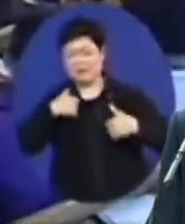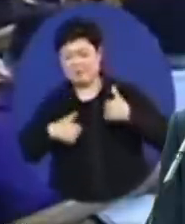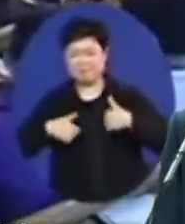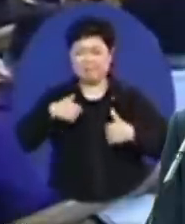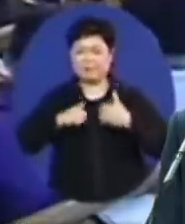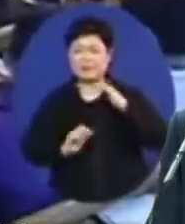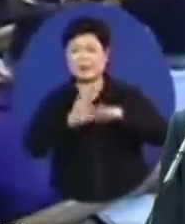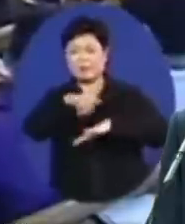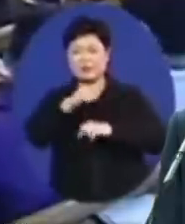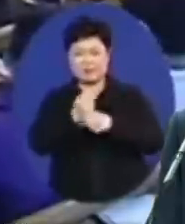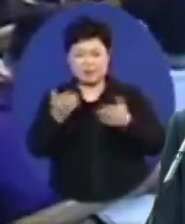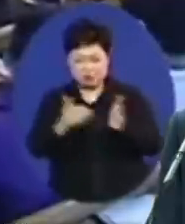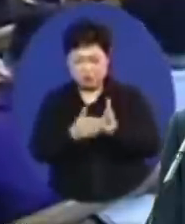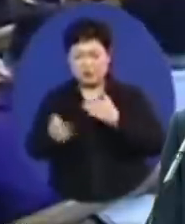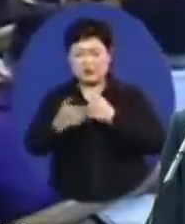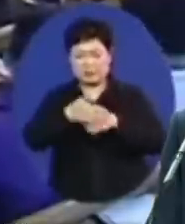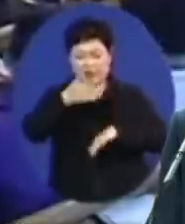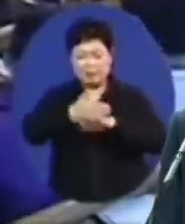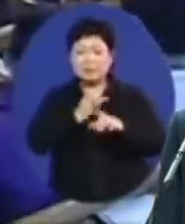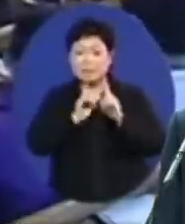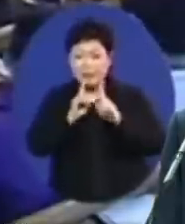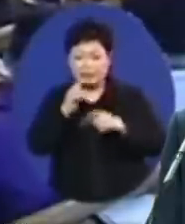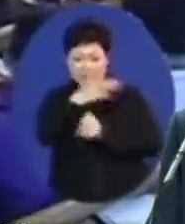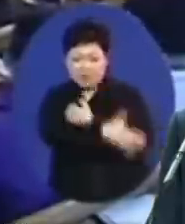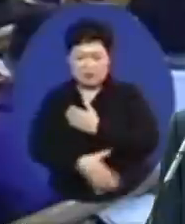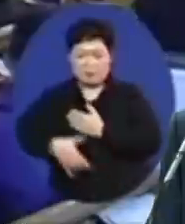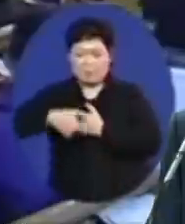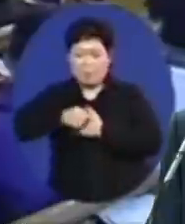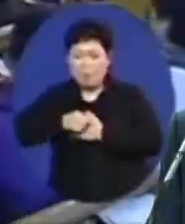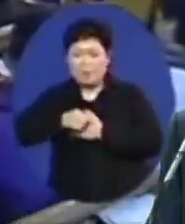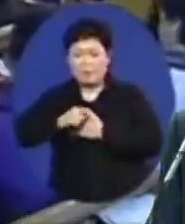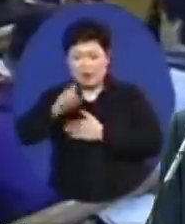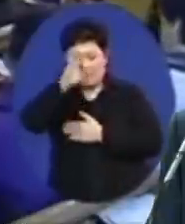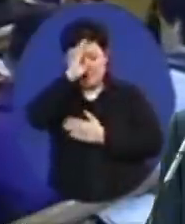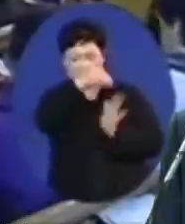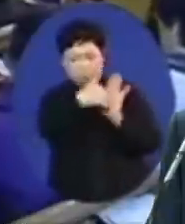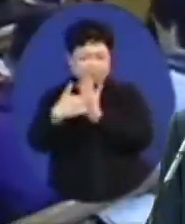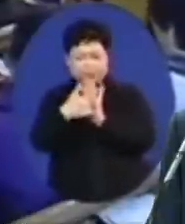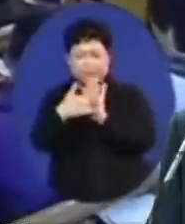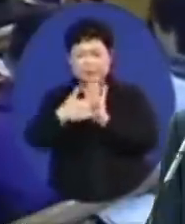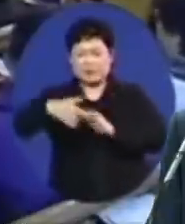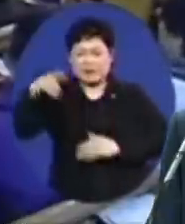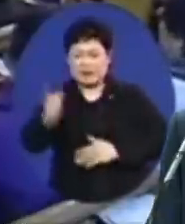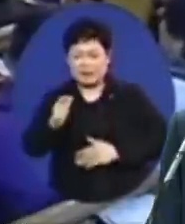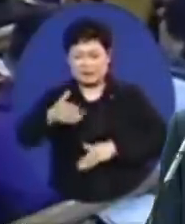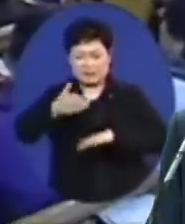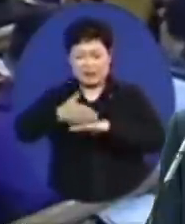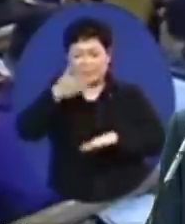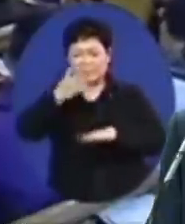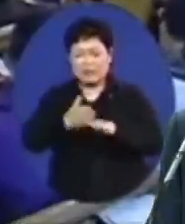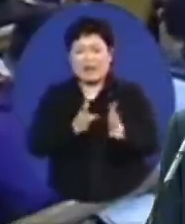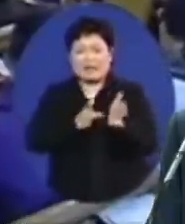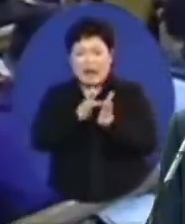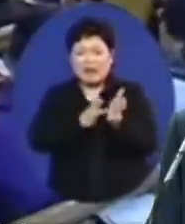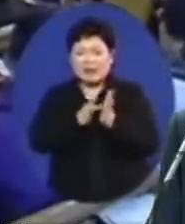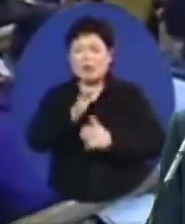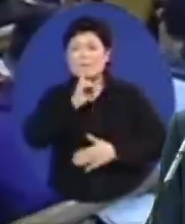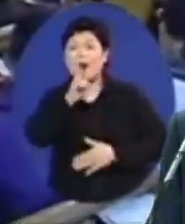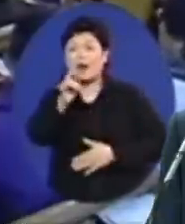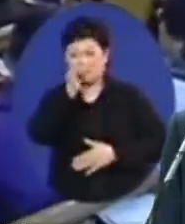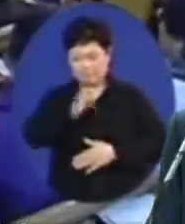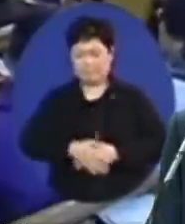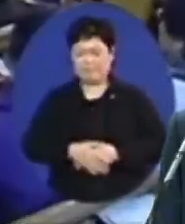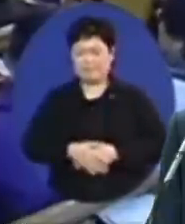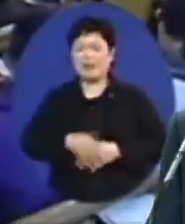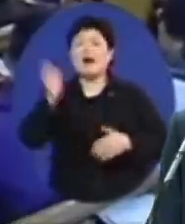된다고 합니다. 그래서 감사라는 말은 우리의 신체 면역 체계를 강화하여 감사를 일명 감사약이라고도 합니다.